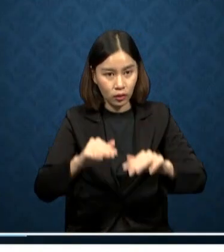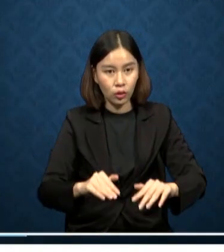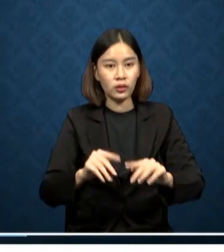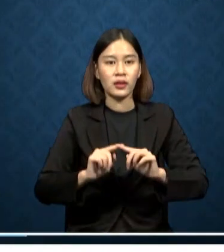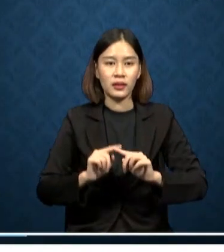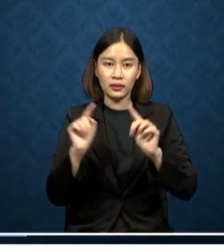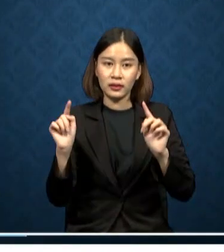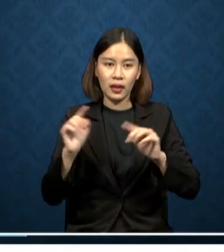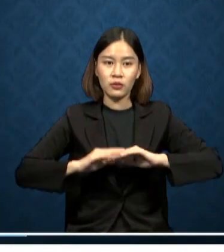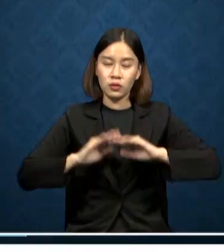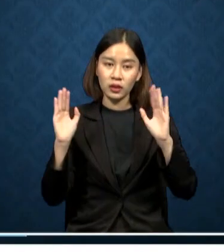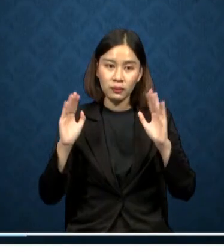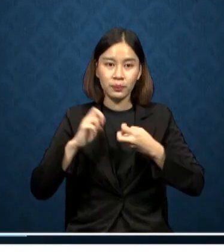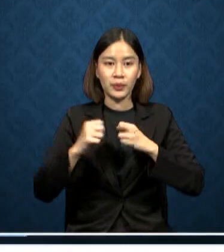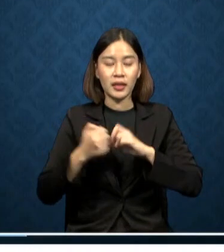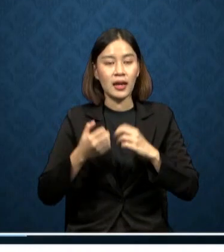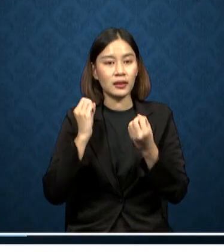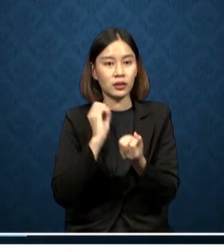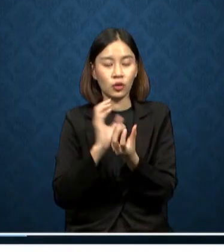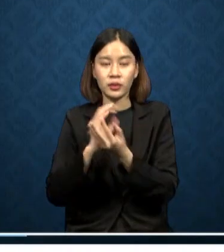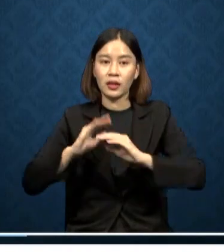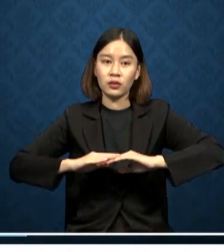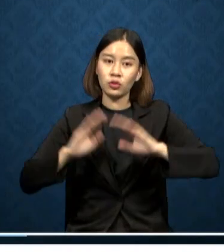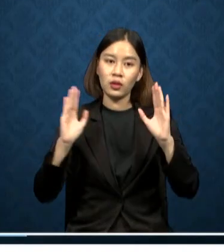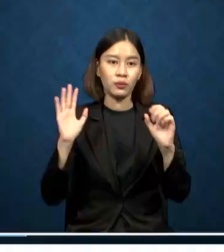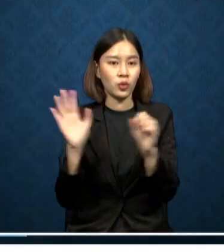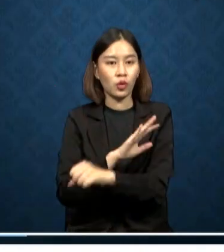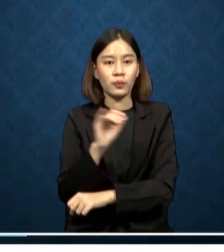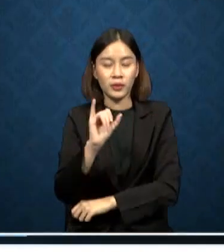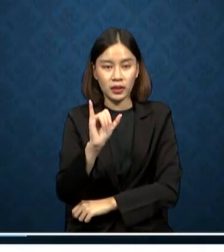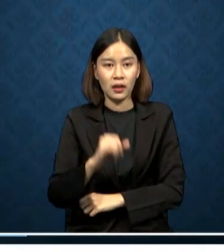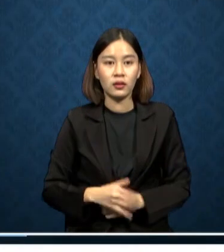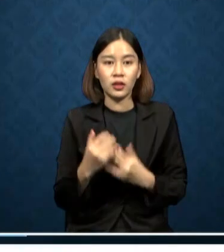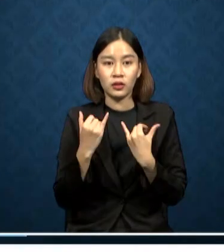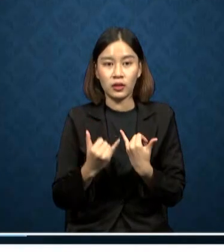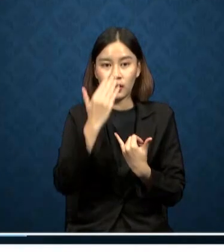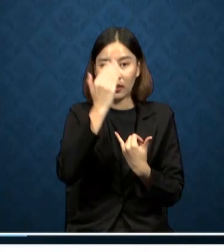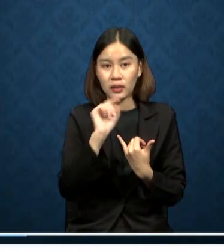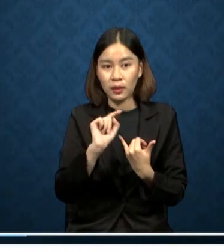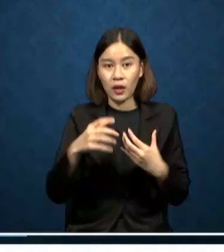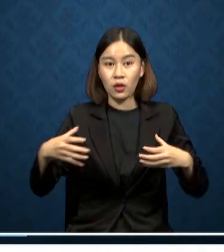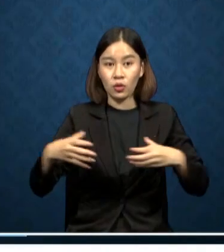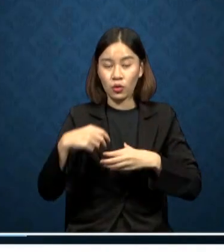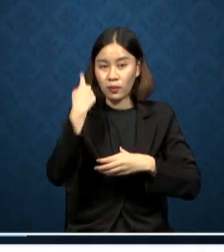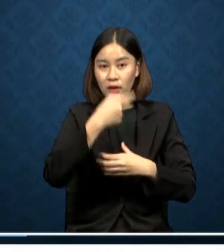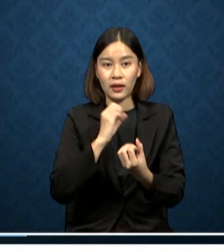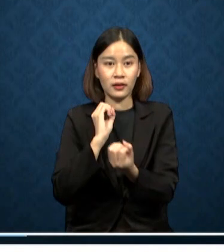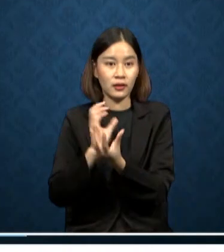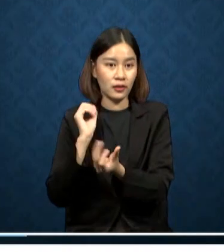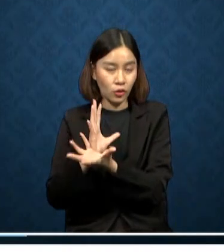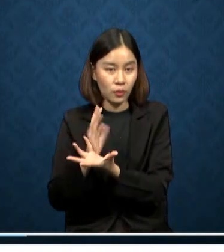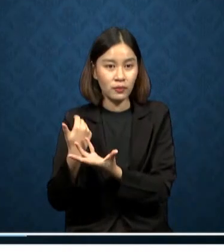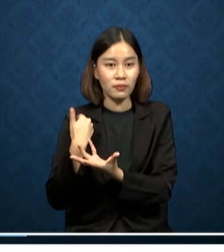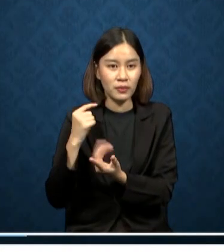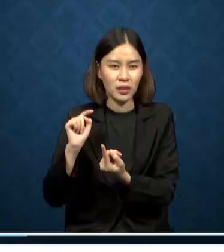แต่กยไม่สำหรสปัหาวามรแงได้อยางสมบูร aligned.ทางนี้เนื่องจาก กลมผเหตุรุแง ยังคงสามารถ